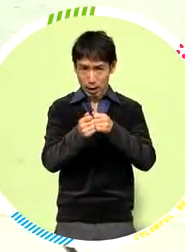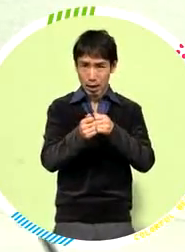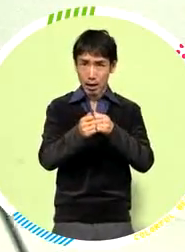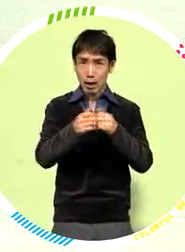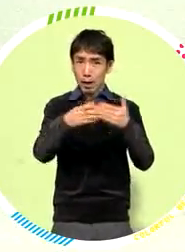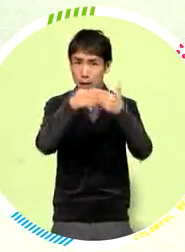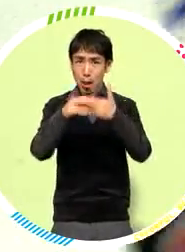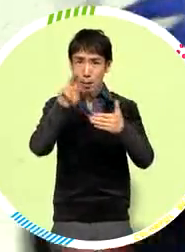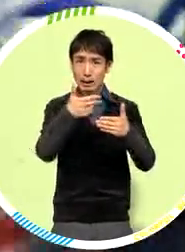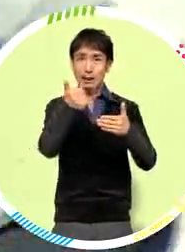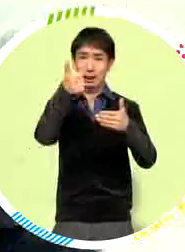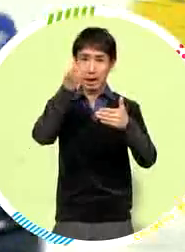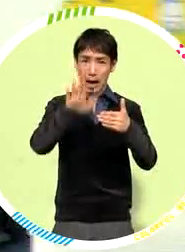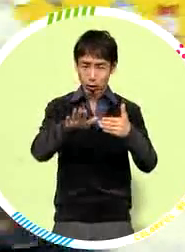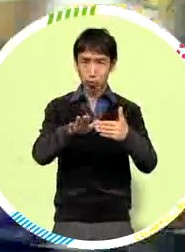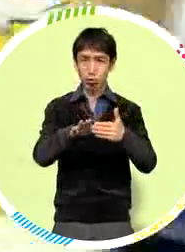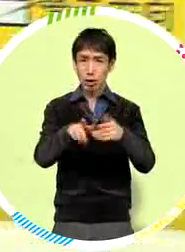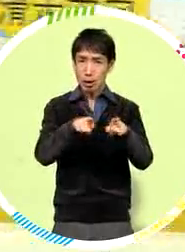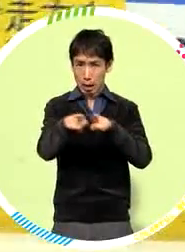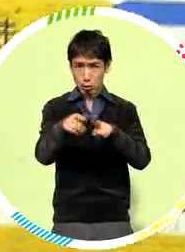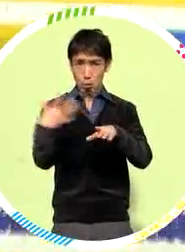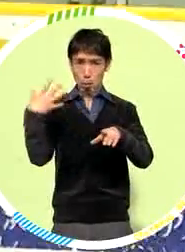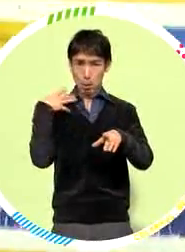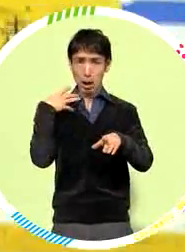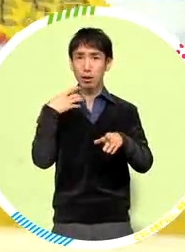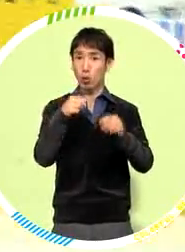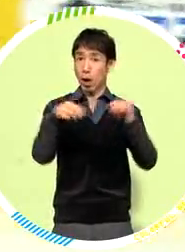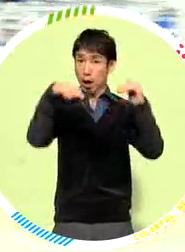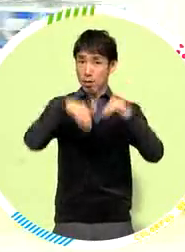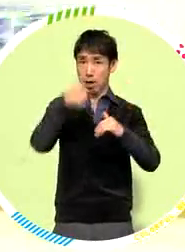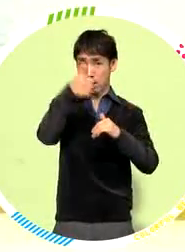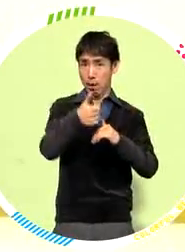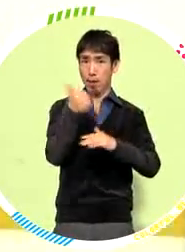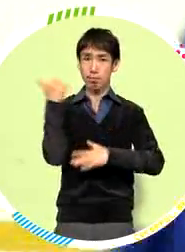監督を務める長谷川典彦さんです。